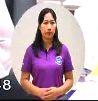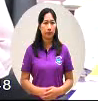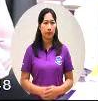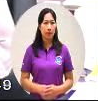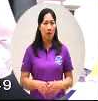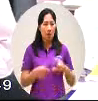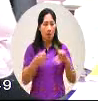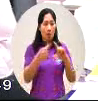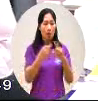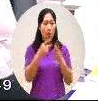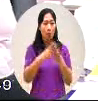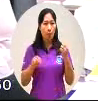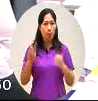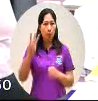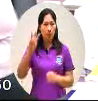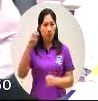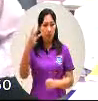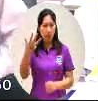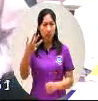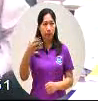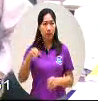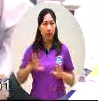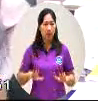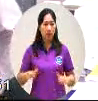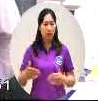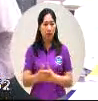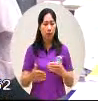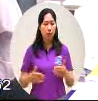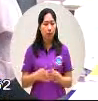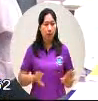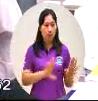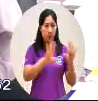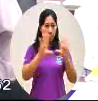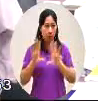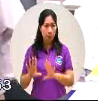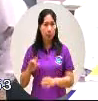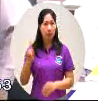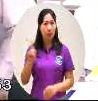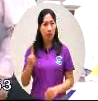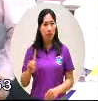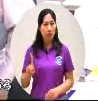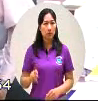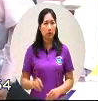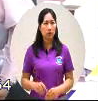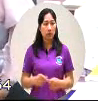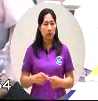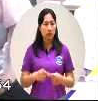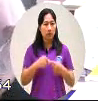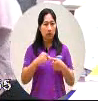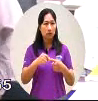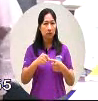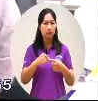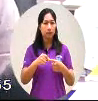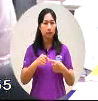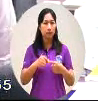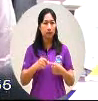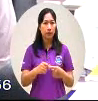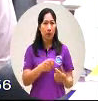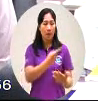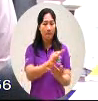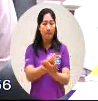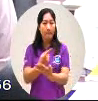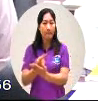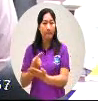38个区目前的交通状况是如何？因为第一个每一个都